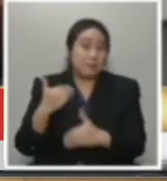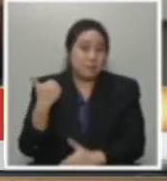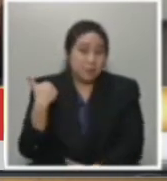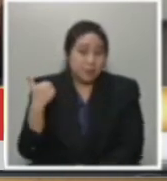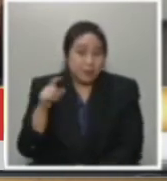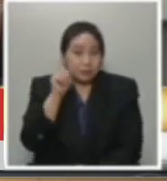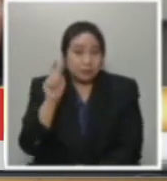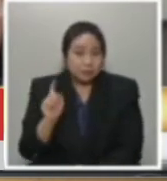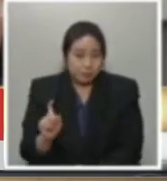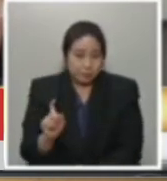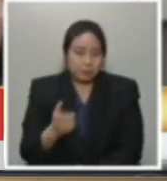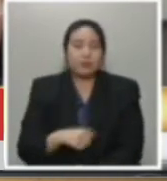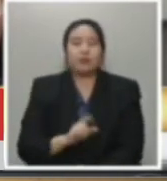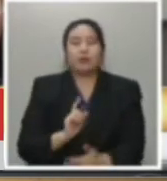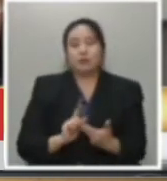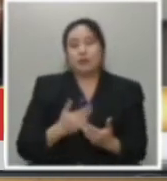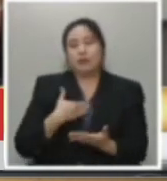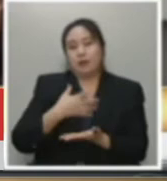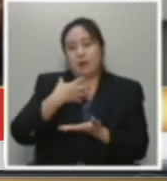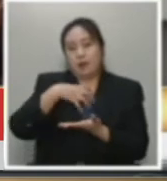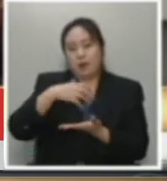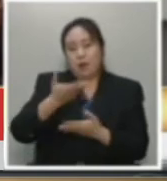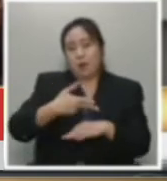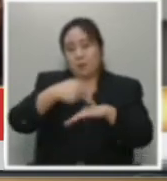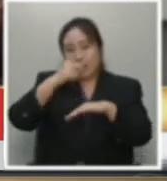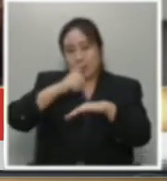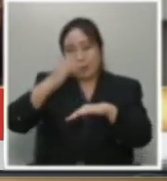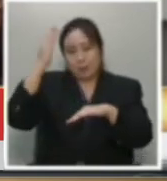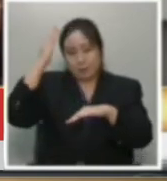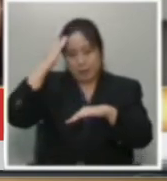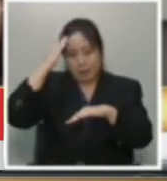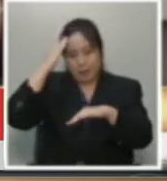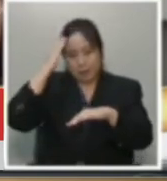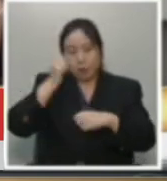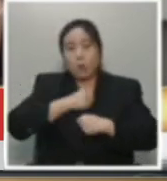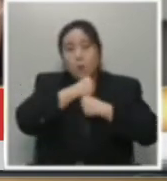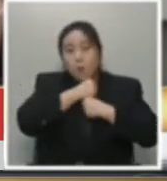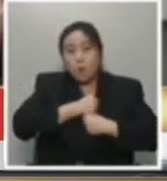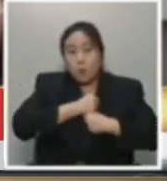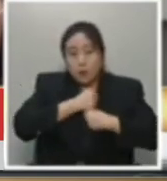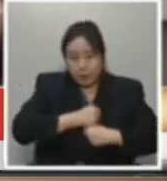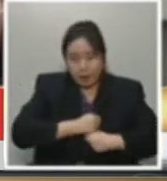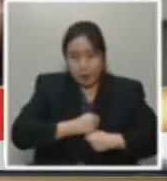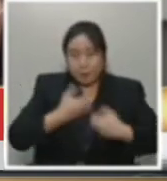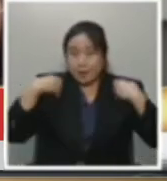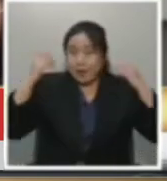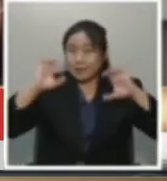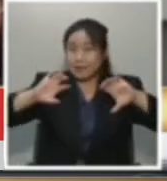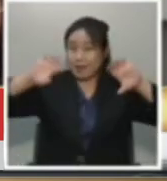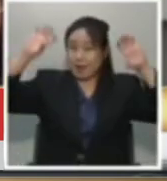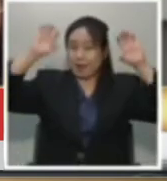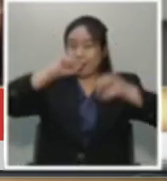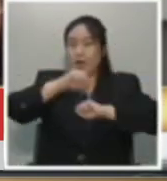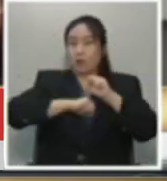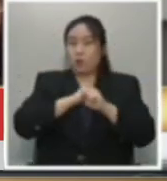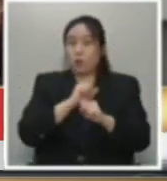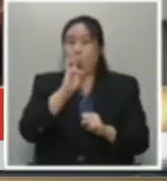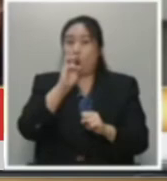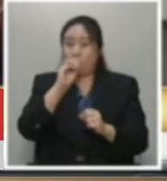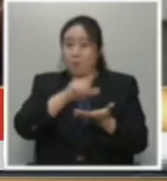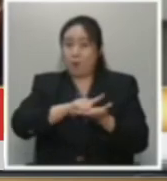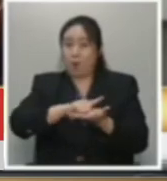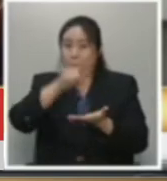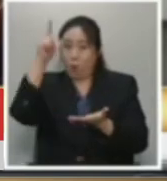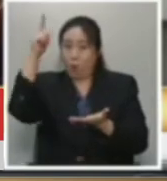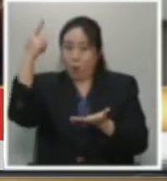กเรื่องหนึ่งค่ะกราบเรียนท่านประธานให้ทราบว่าผู้สูงอายุที่เป็นข้าราชการเมื่อเกษียณแล้วมักจะ